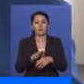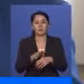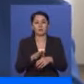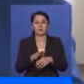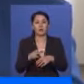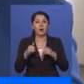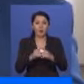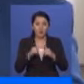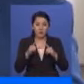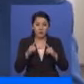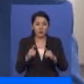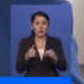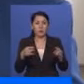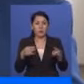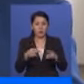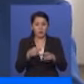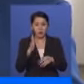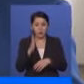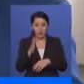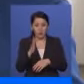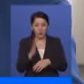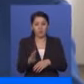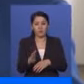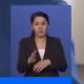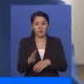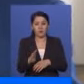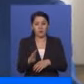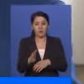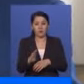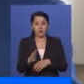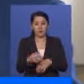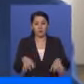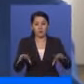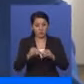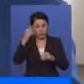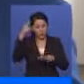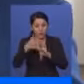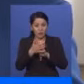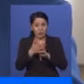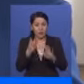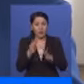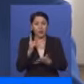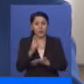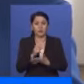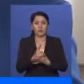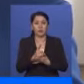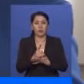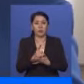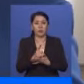індеттің өсуін тоқтату үшін жасалып жатқан шаралар. Бұны бәрі жұртшылық түсіністікпен қарау керек. Әйтпесе